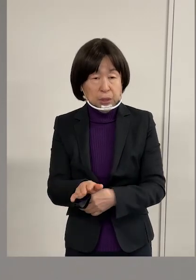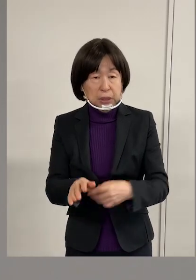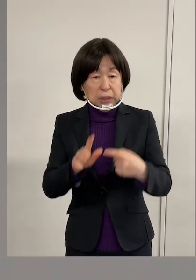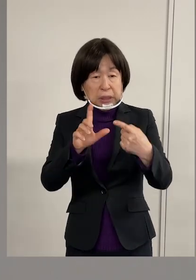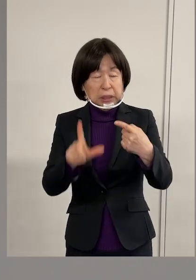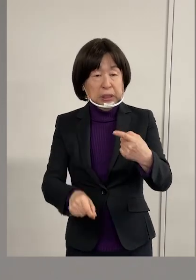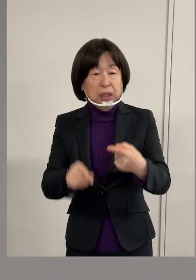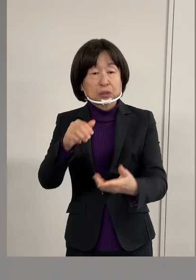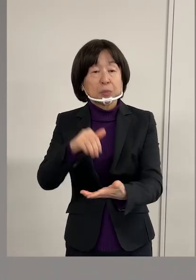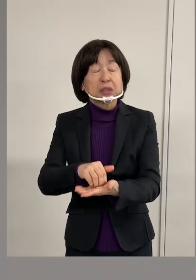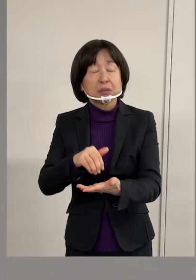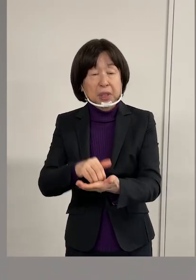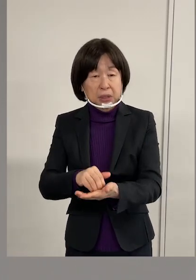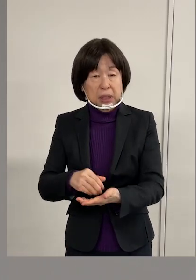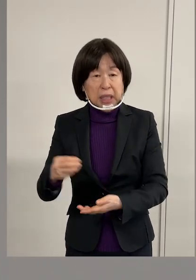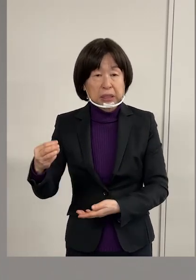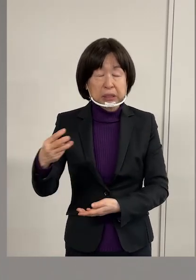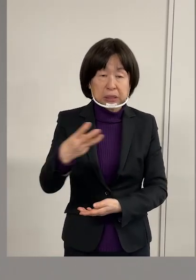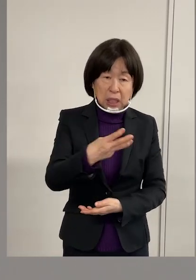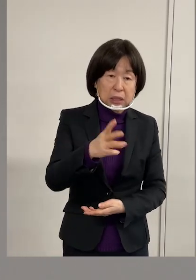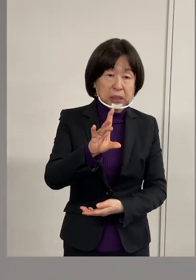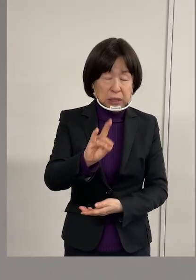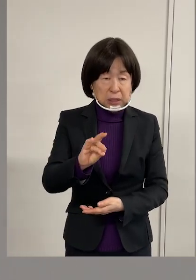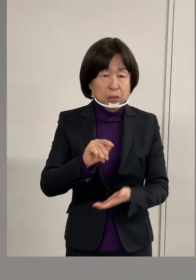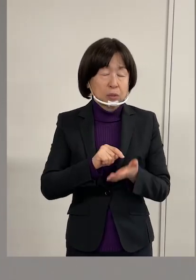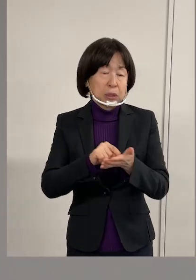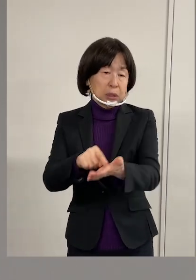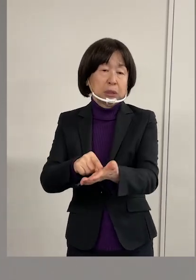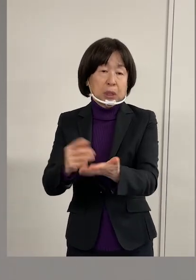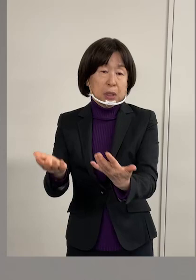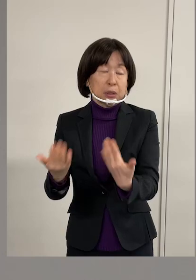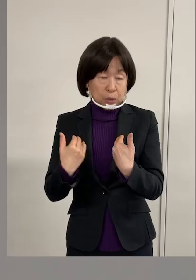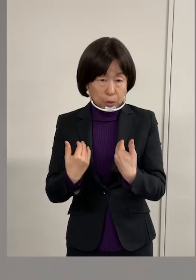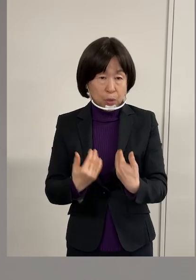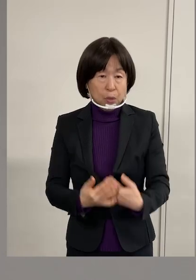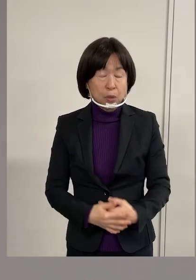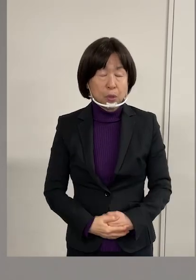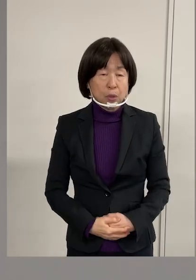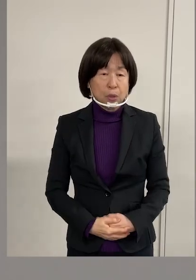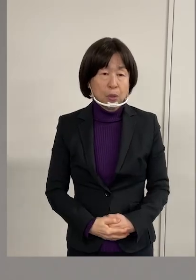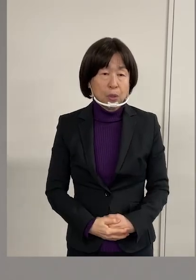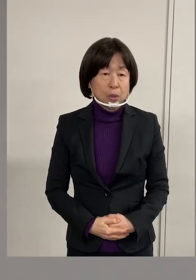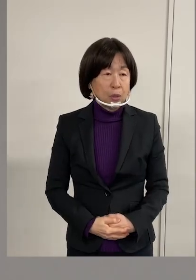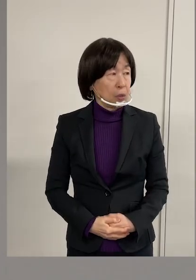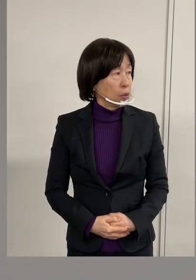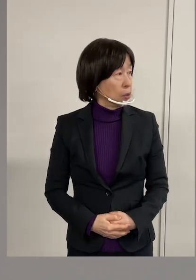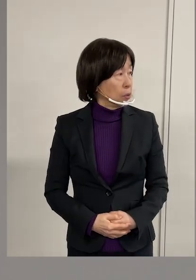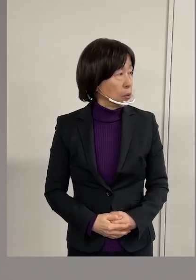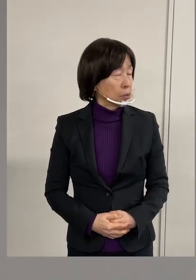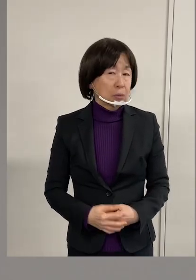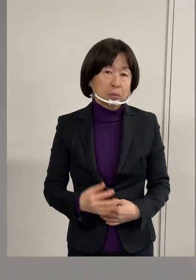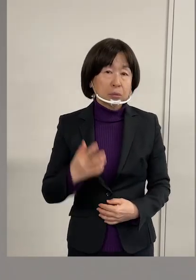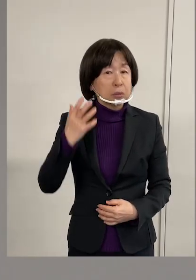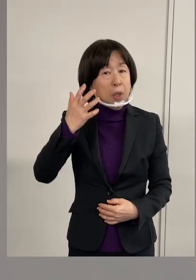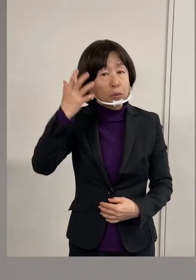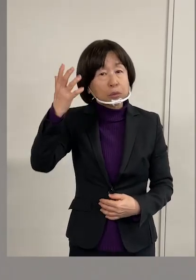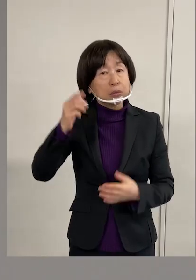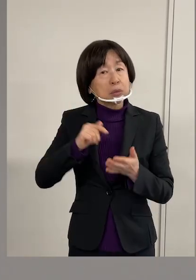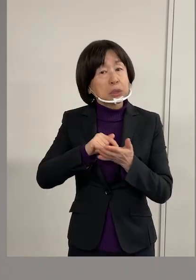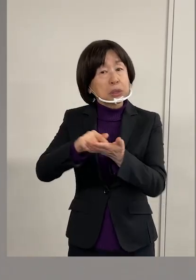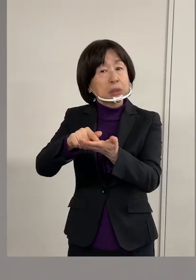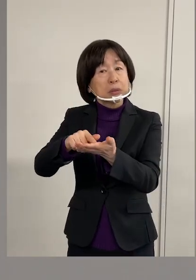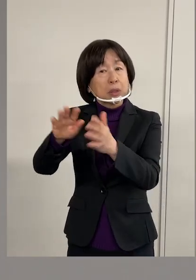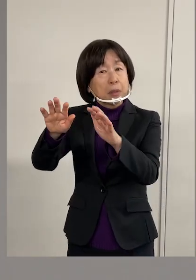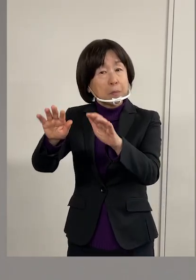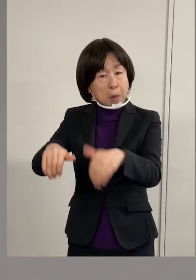までに第3期の申請をしないといけないということになっているので、多分申請したというふうに思いますけれども、